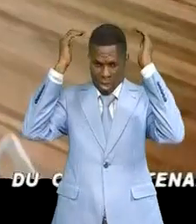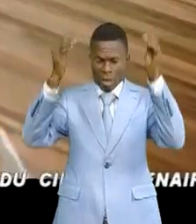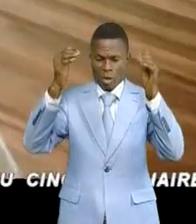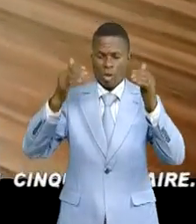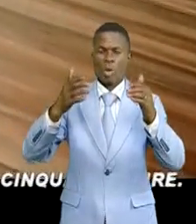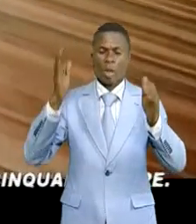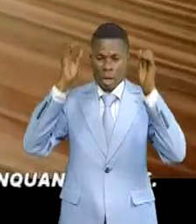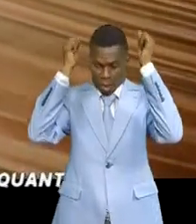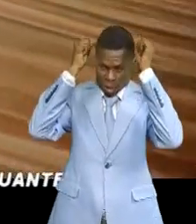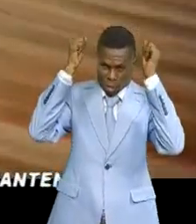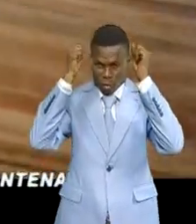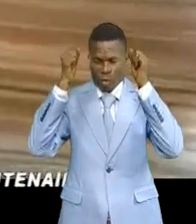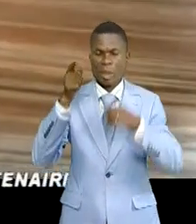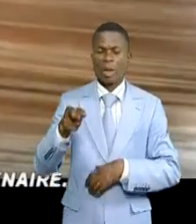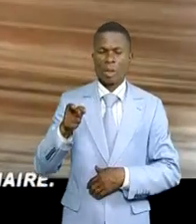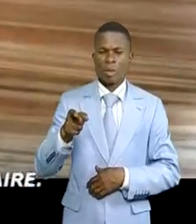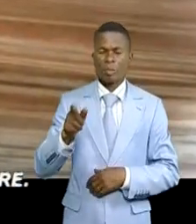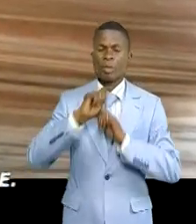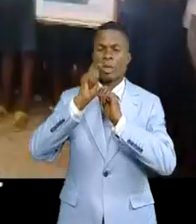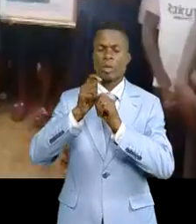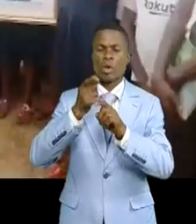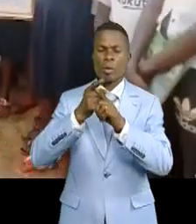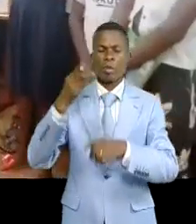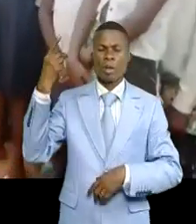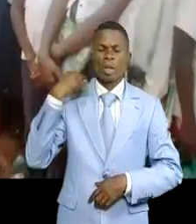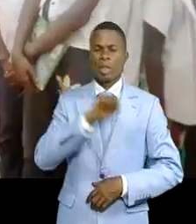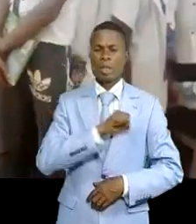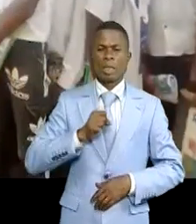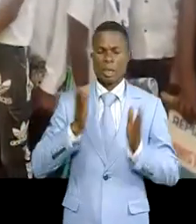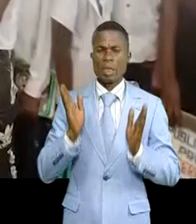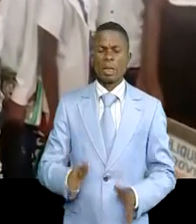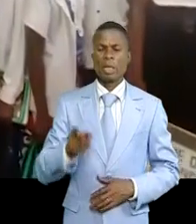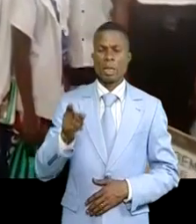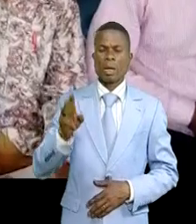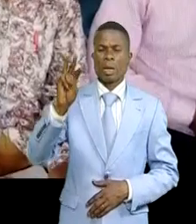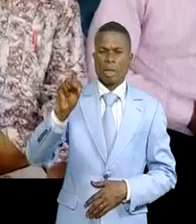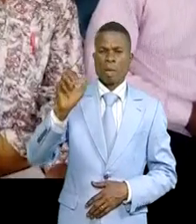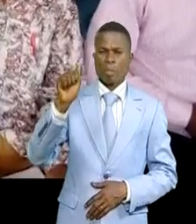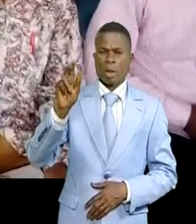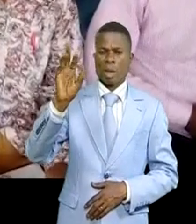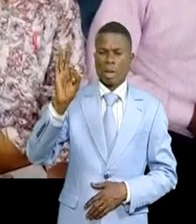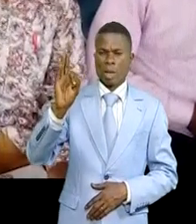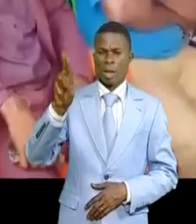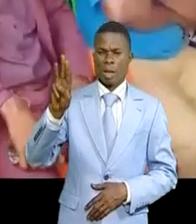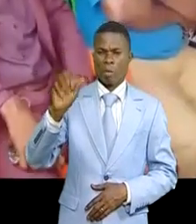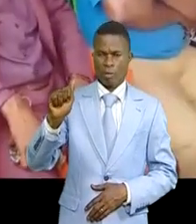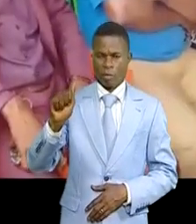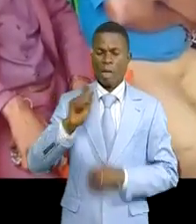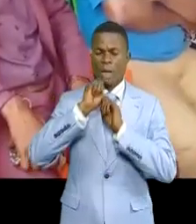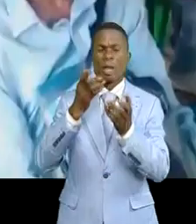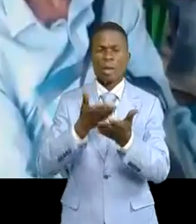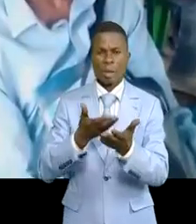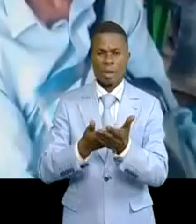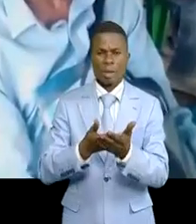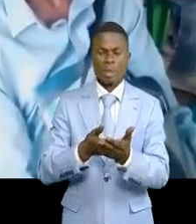contreplaqués appelés communément triplés, dont de l'honorable sénateur Frédéric Manfoy Bopali. À travers ces gestes,